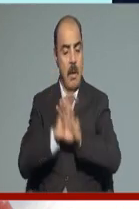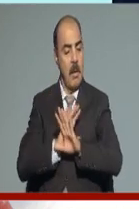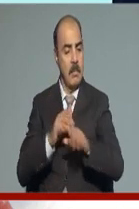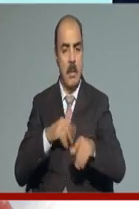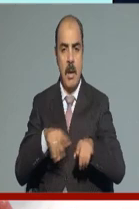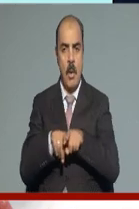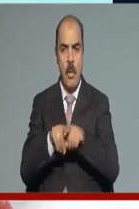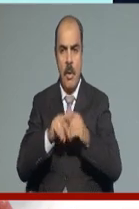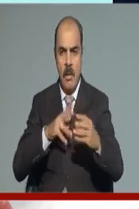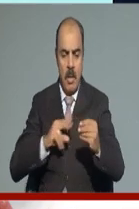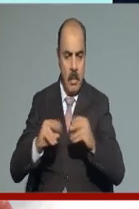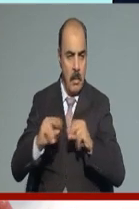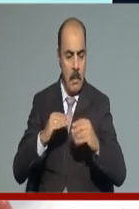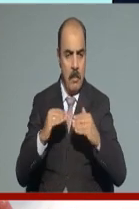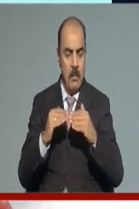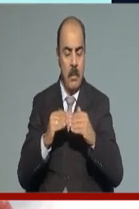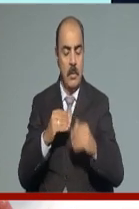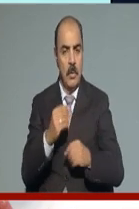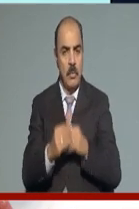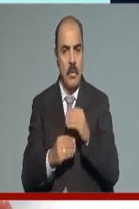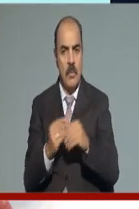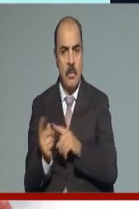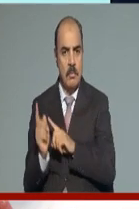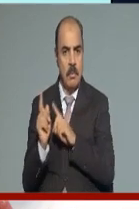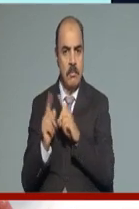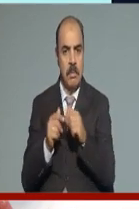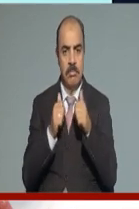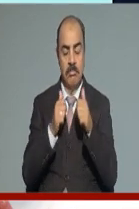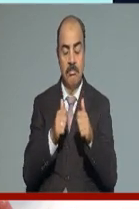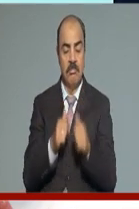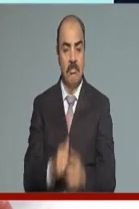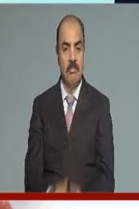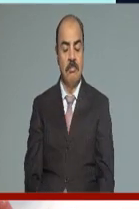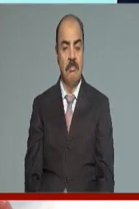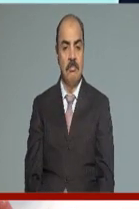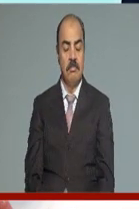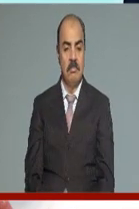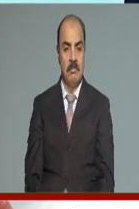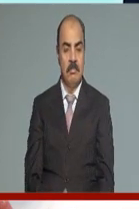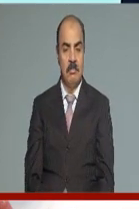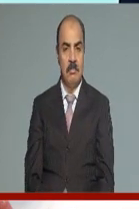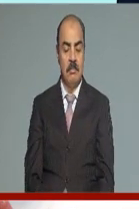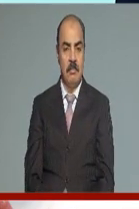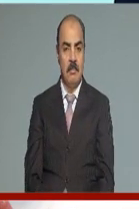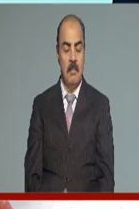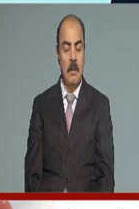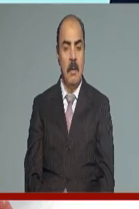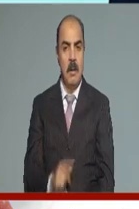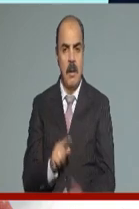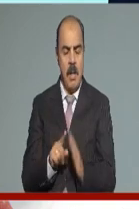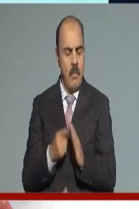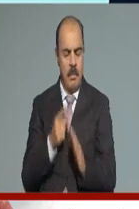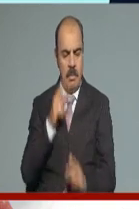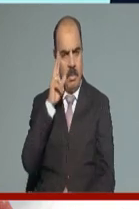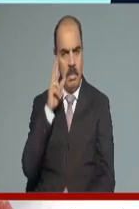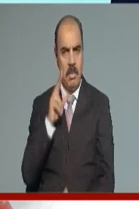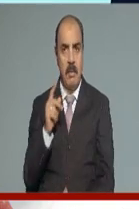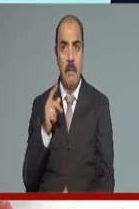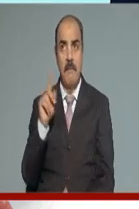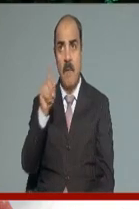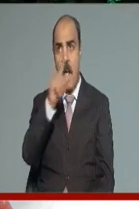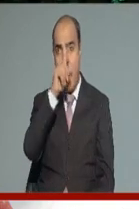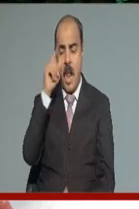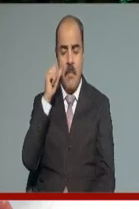يعني الفتره دي يمكن فتره غير عاديه لان العالم كله مر